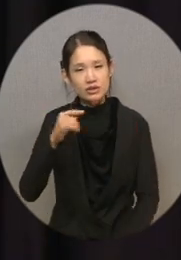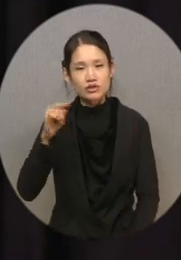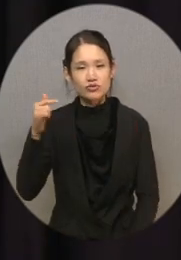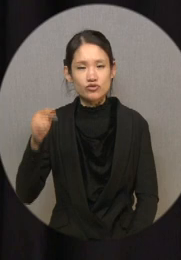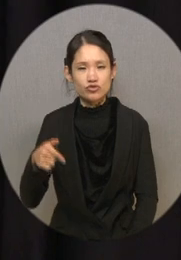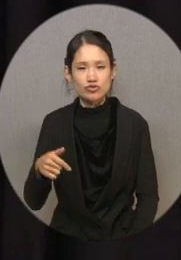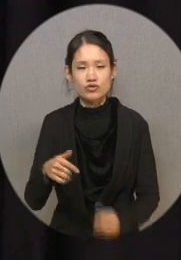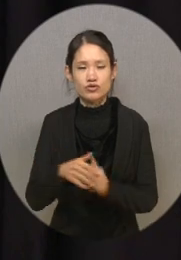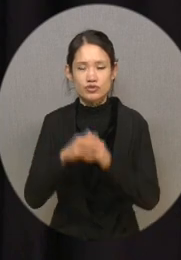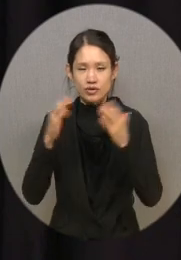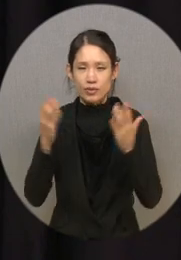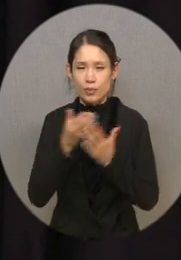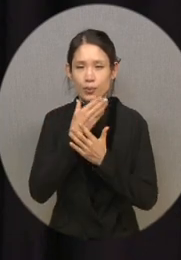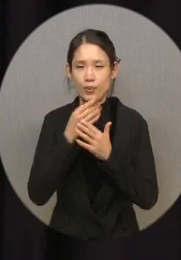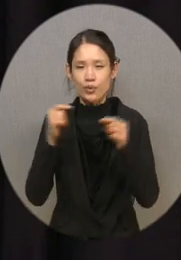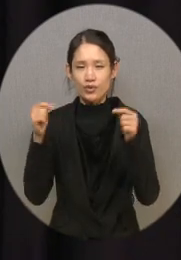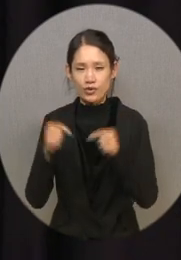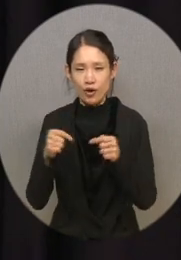다